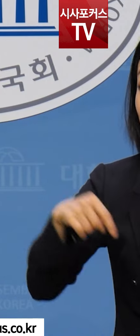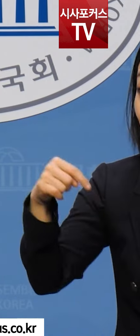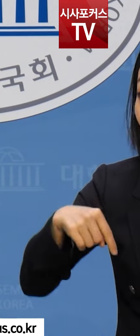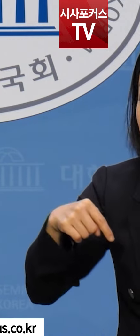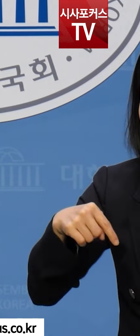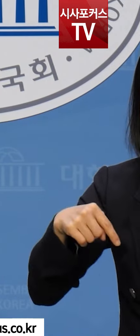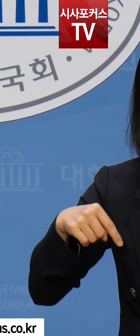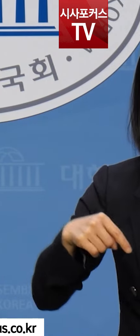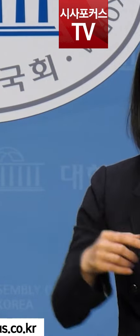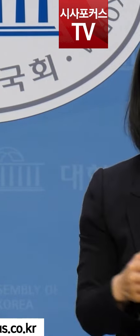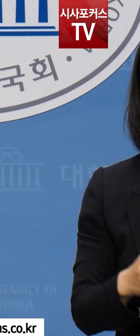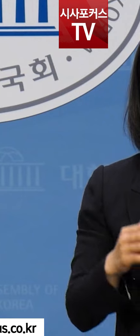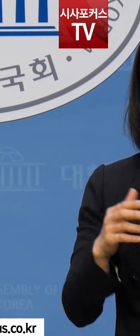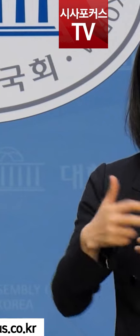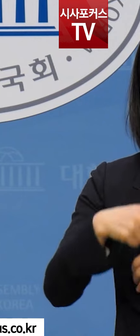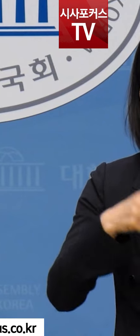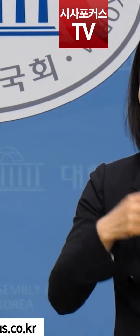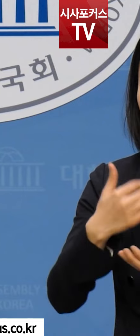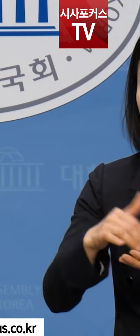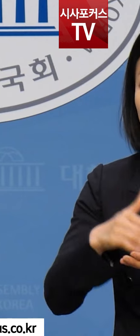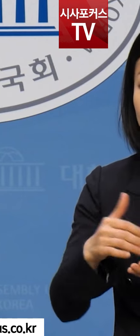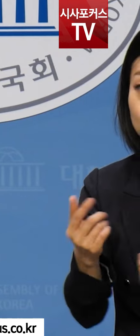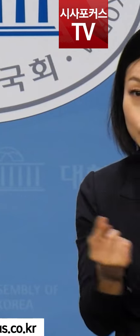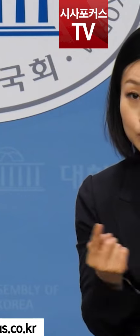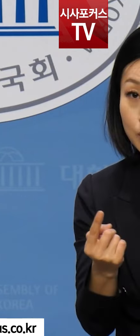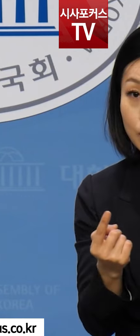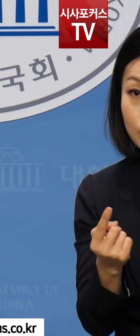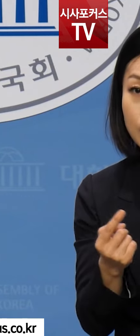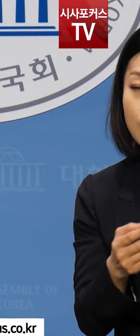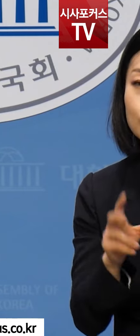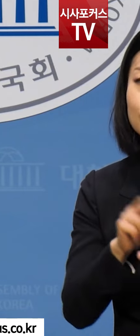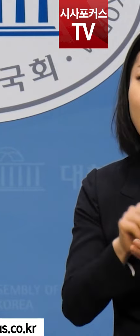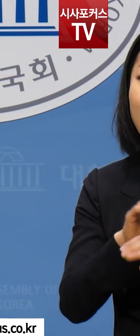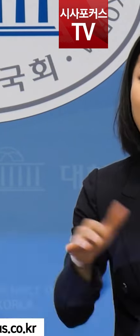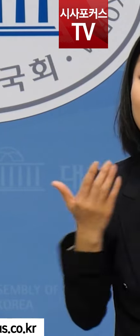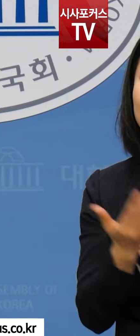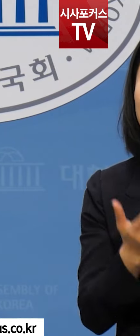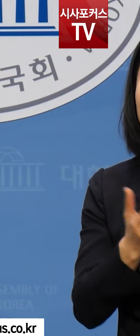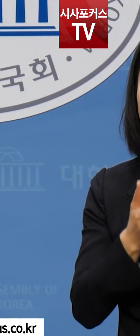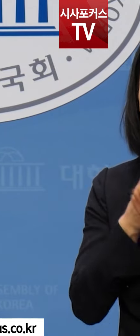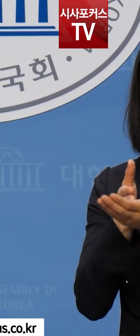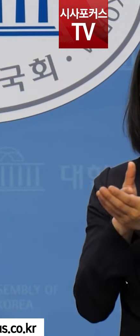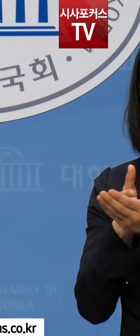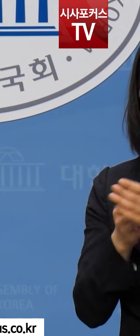통한 정원 조정을 통해 조속히 문제를 해결해야 한다는 의견이